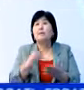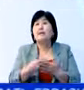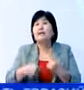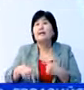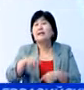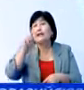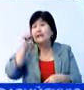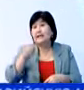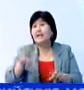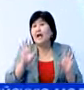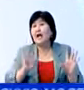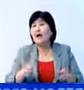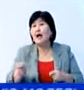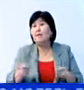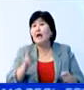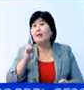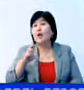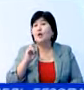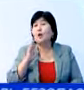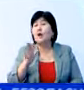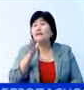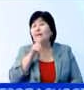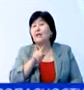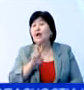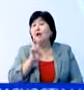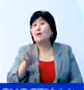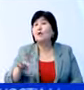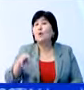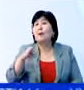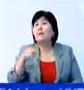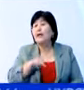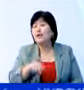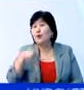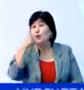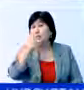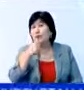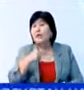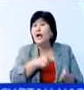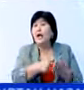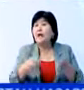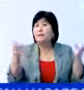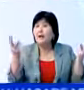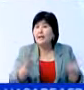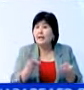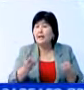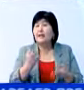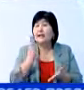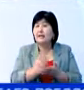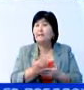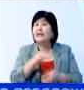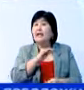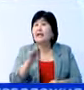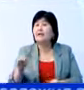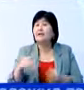Как известно, президент Касым-Жомарт Токаев во время посещения области в мае текущего года отметил необходимость определения